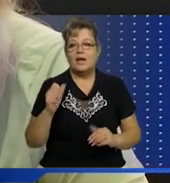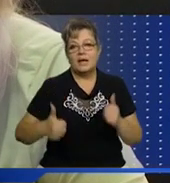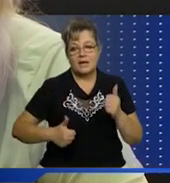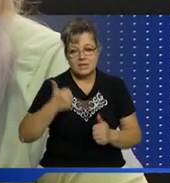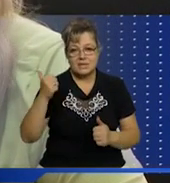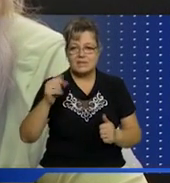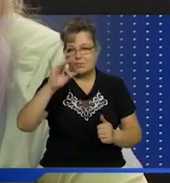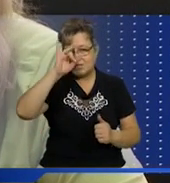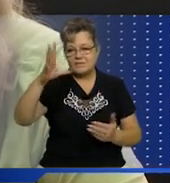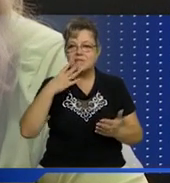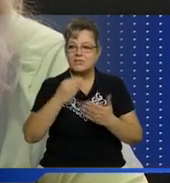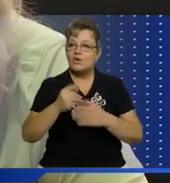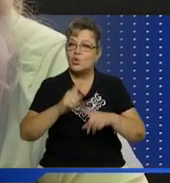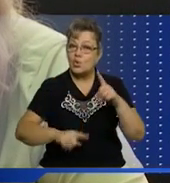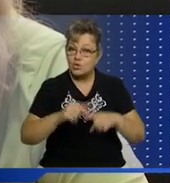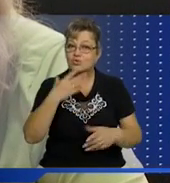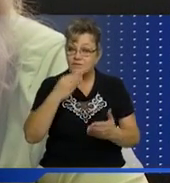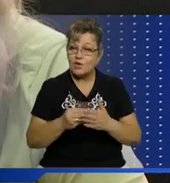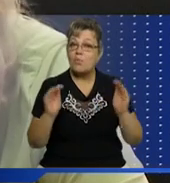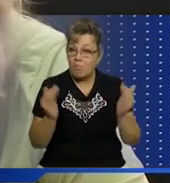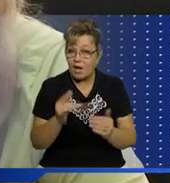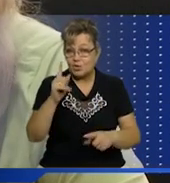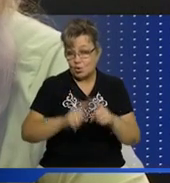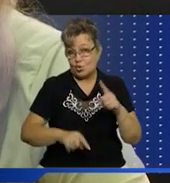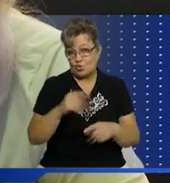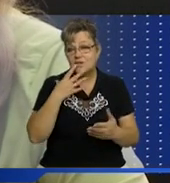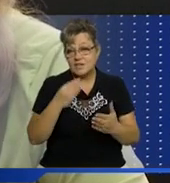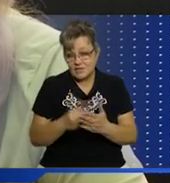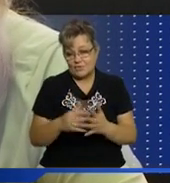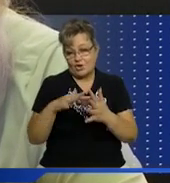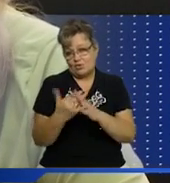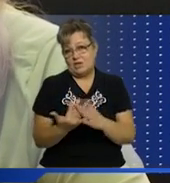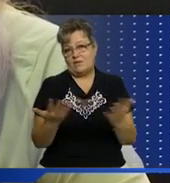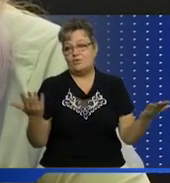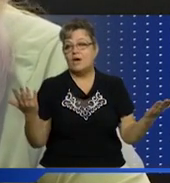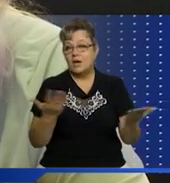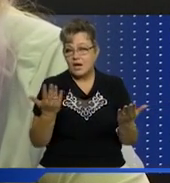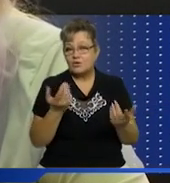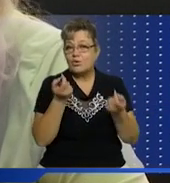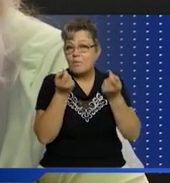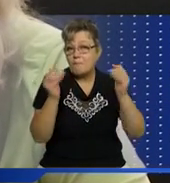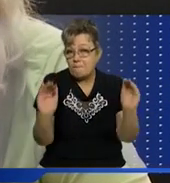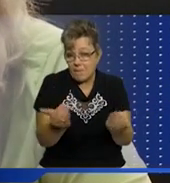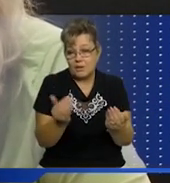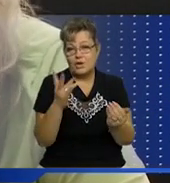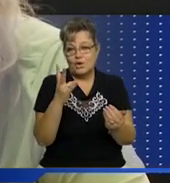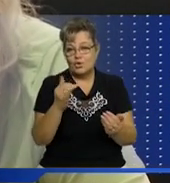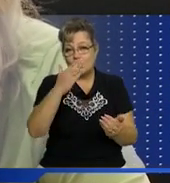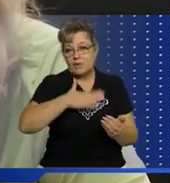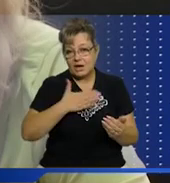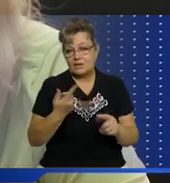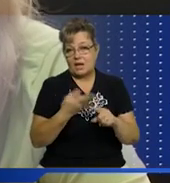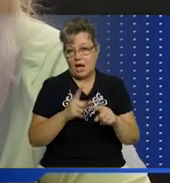и прославлять свою страну, свою родину, свою малую родину, в конце концов, свой малый населенный пункт, который хоть и